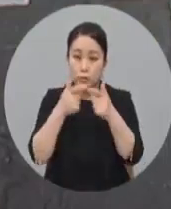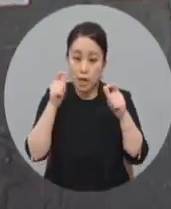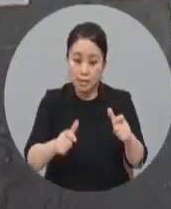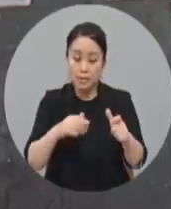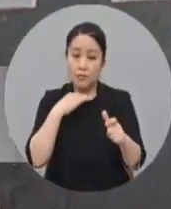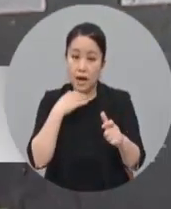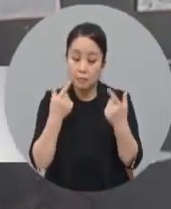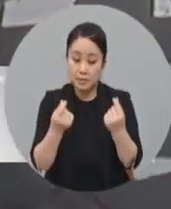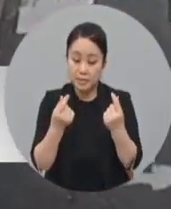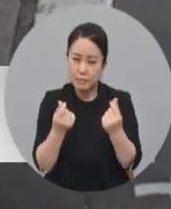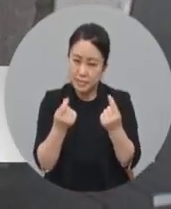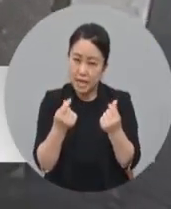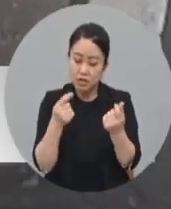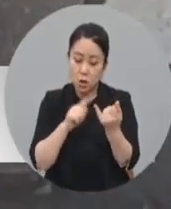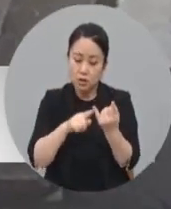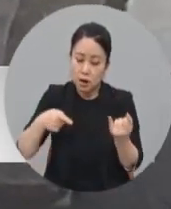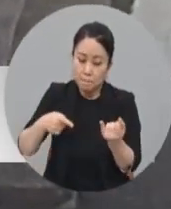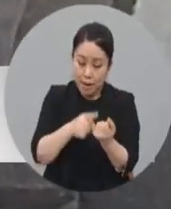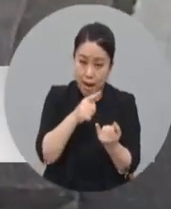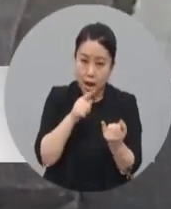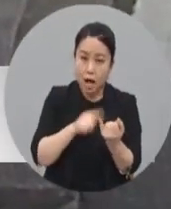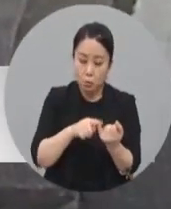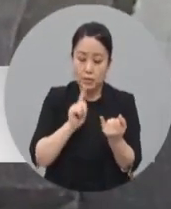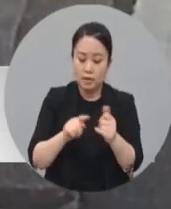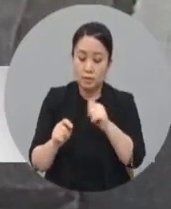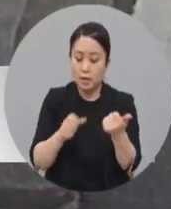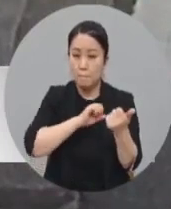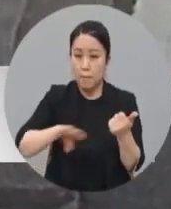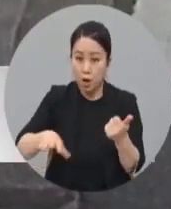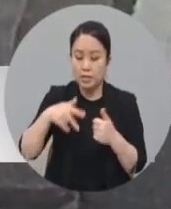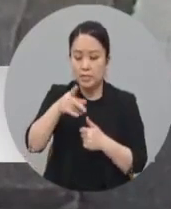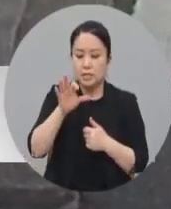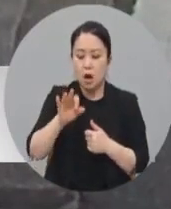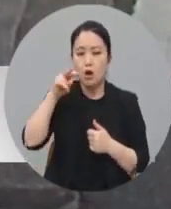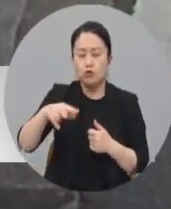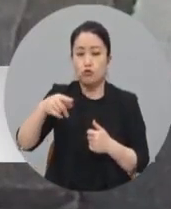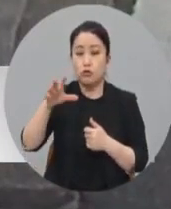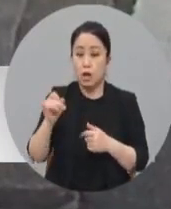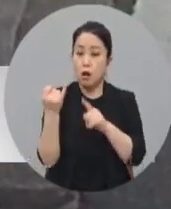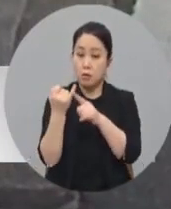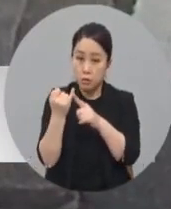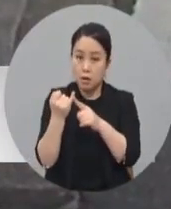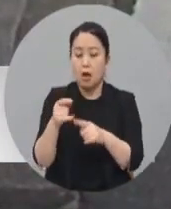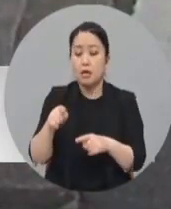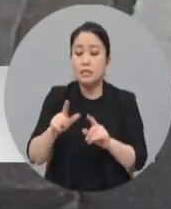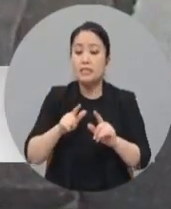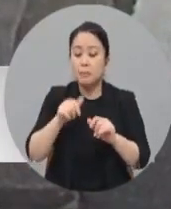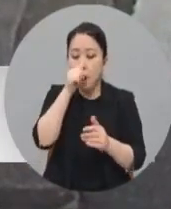부산에서 또래 여성을 살해하고 시신을 유기한 정유정의 범행 당일 모습이 담긴 영상이 추가로